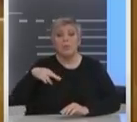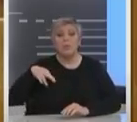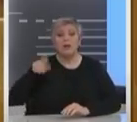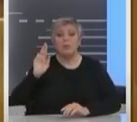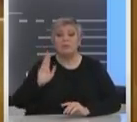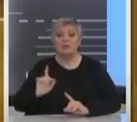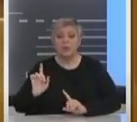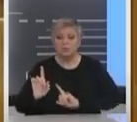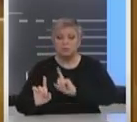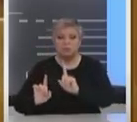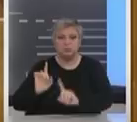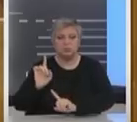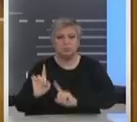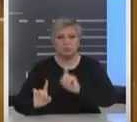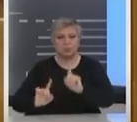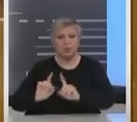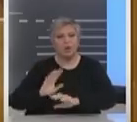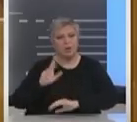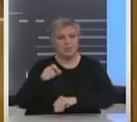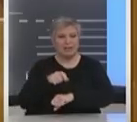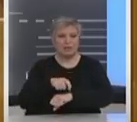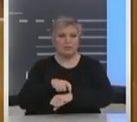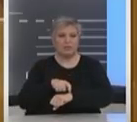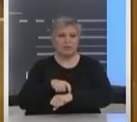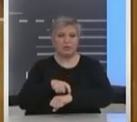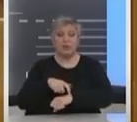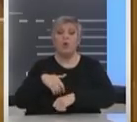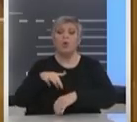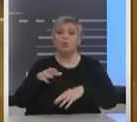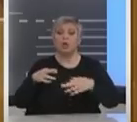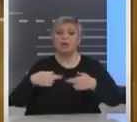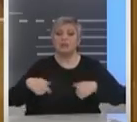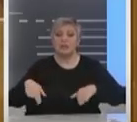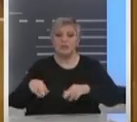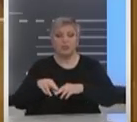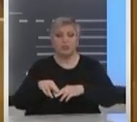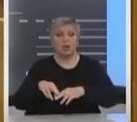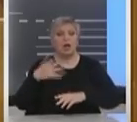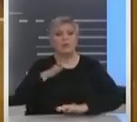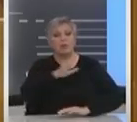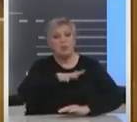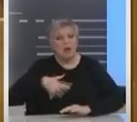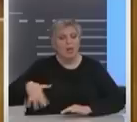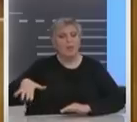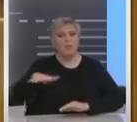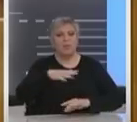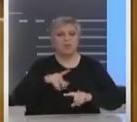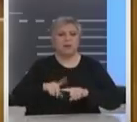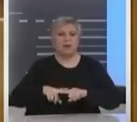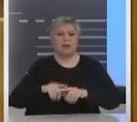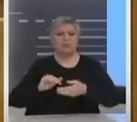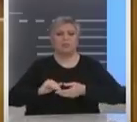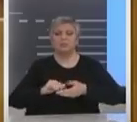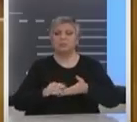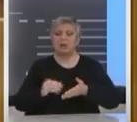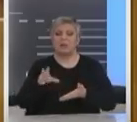ισχύει μέχρι σήμερα και θα ισχύει και αύριο, όχι από τα διοικητικά συμβούλια, όταν έχουμε πανελλαδική συμβέλεια σωματεία, εργαζόμενους σε σούπερ